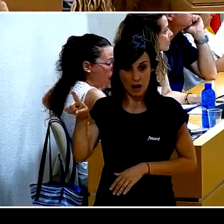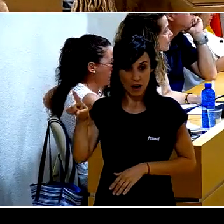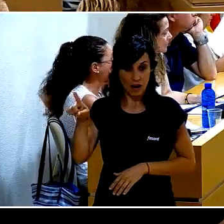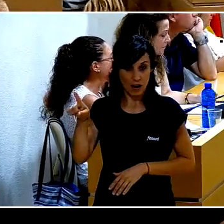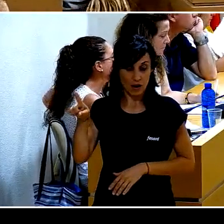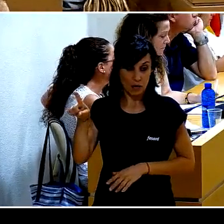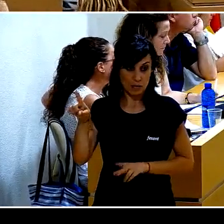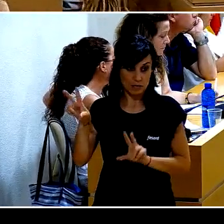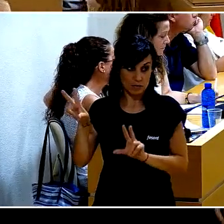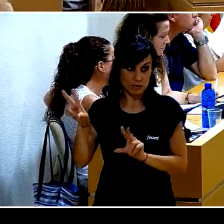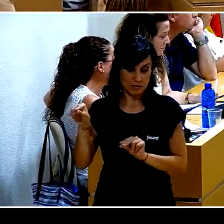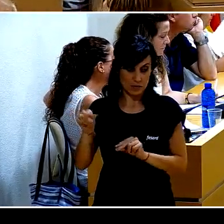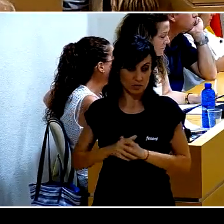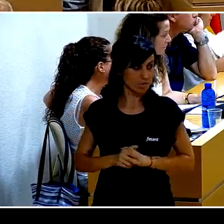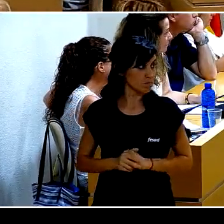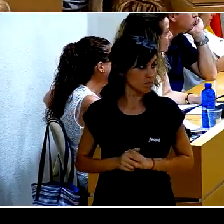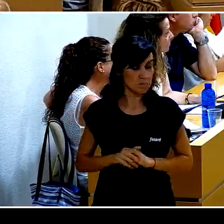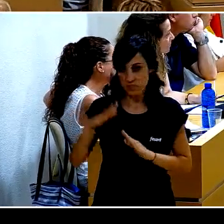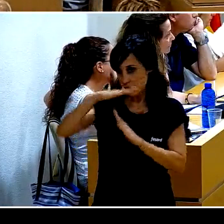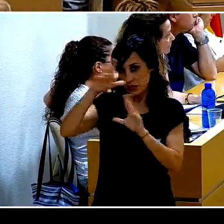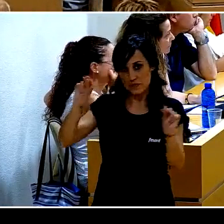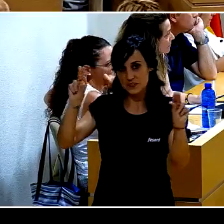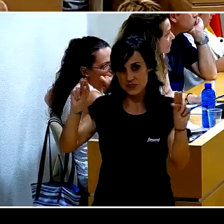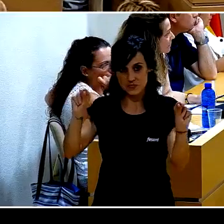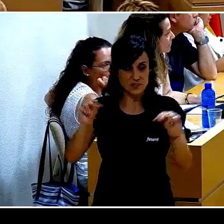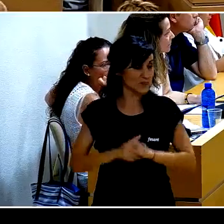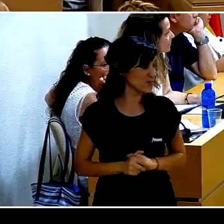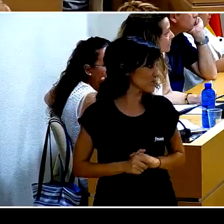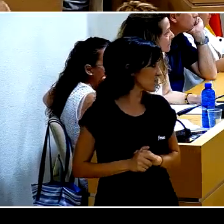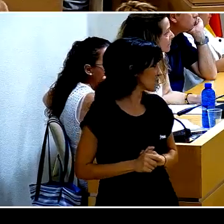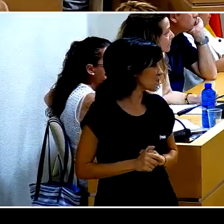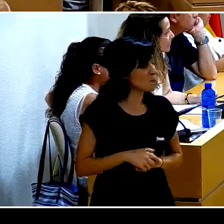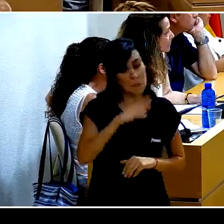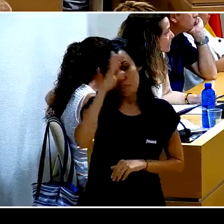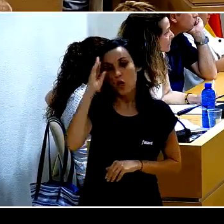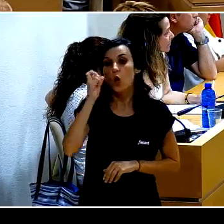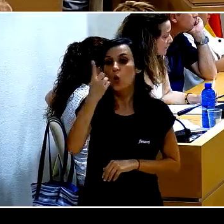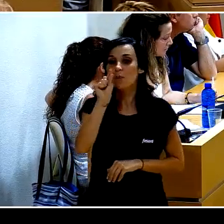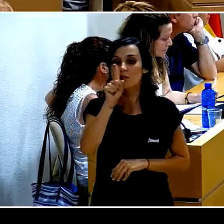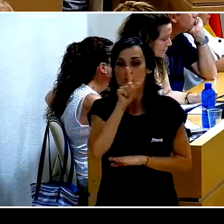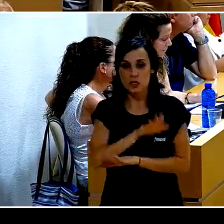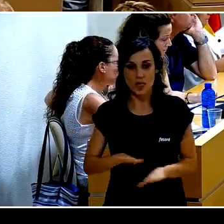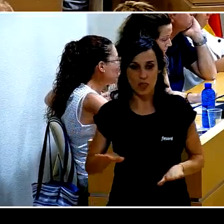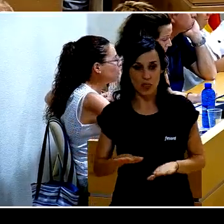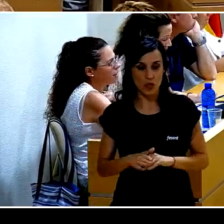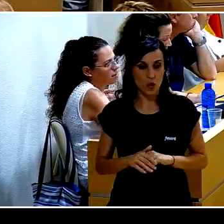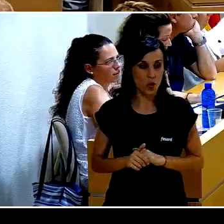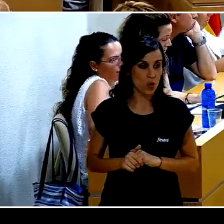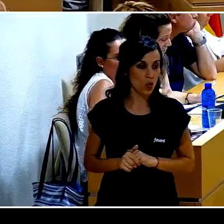senyora Tarazona, per favor. Vale, ja està bé, per favor. A veure, un moment, demano un minut de silenci. Per